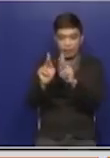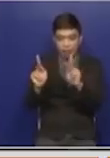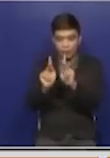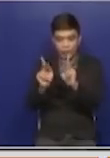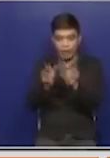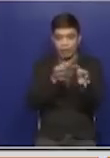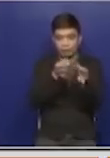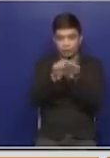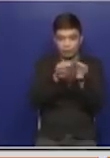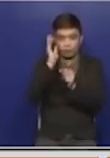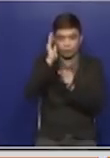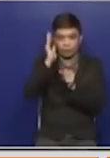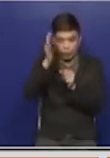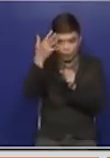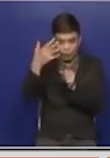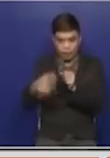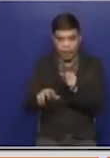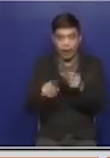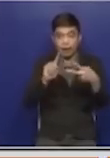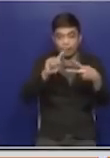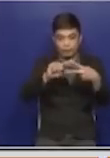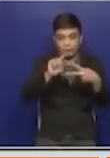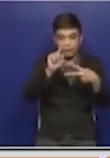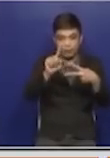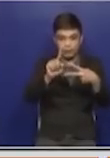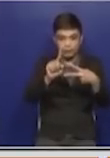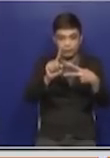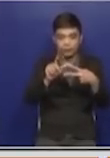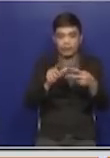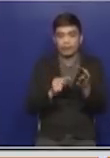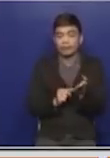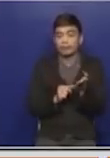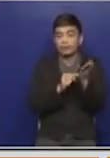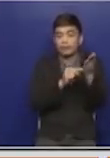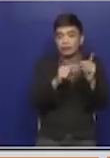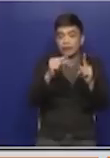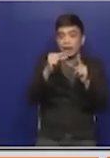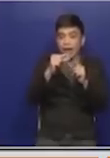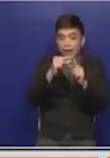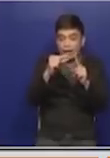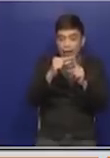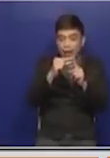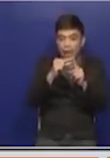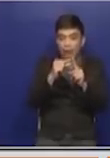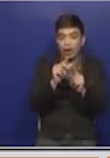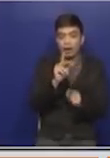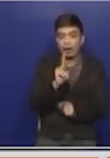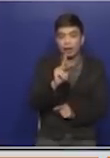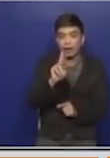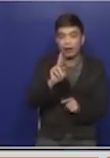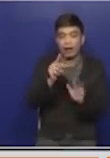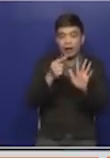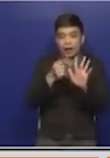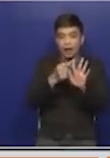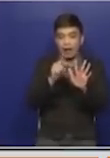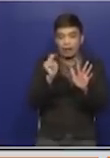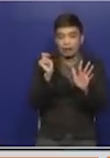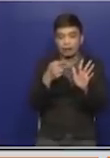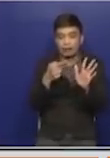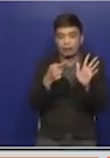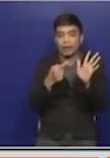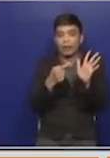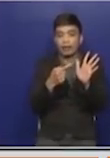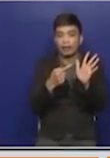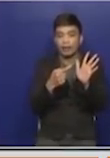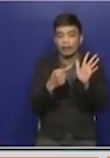ได้กล่าวเมื่อสักครู่นี้นะคะเกี่ยวกับข้อเสนอบทนิยามของคำว่ากระทำชำเราค่ะมีการแก้ไขเพิ่มเ